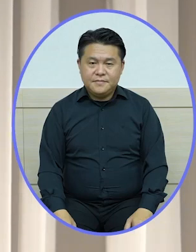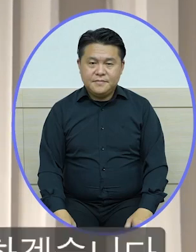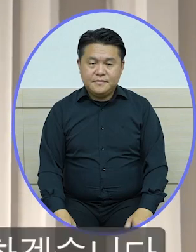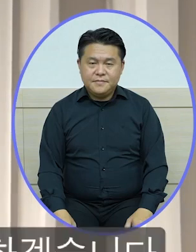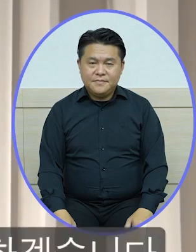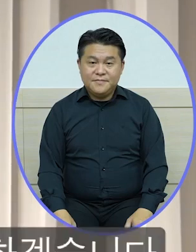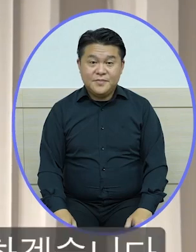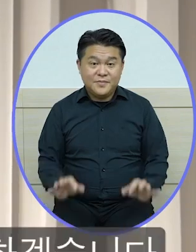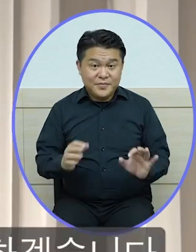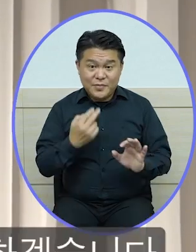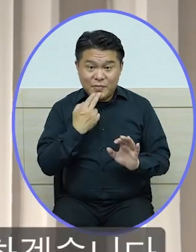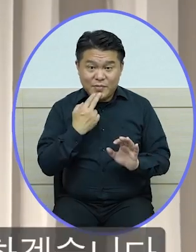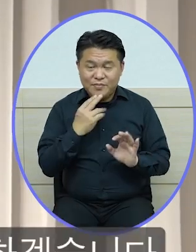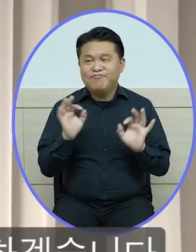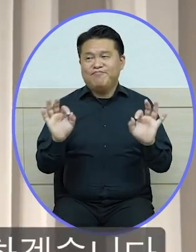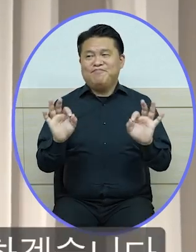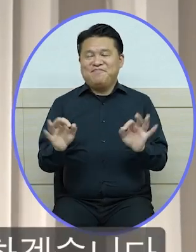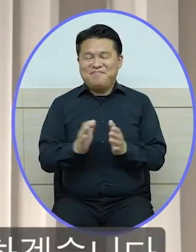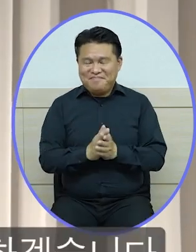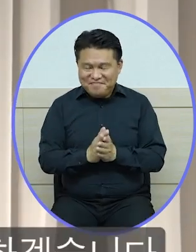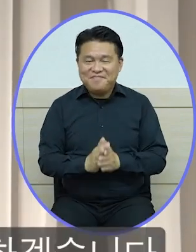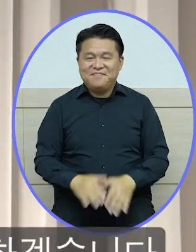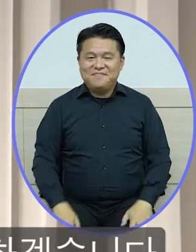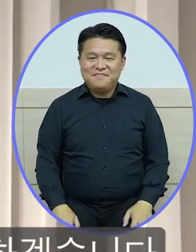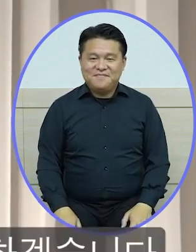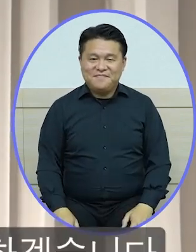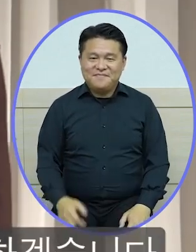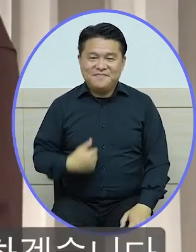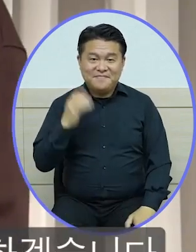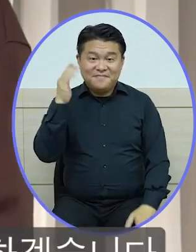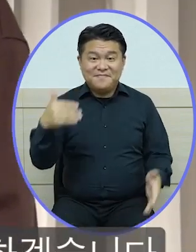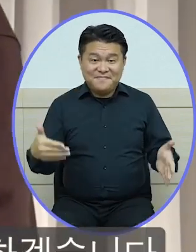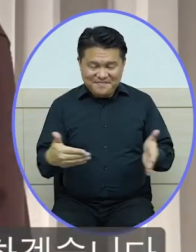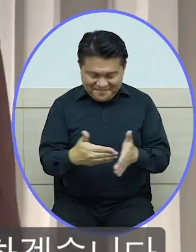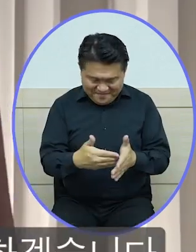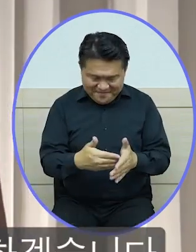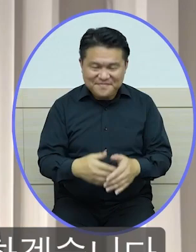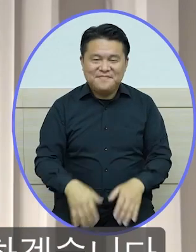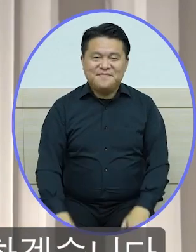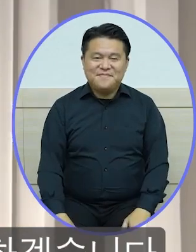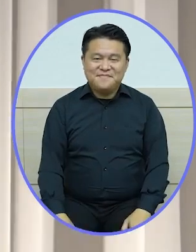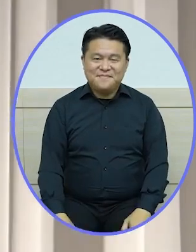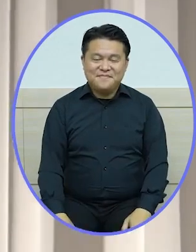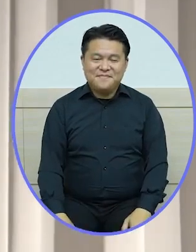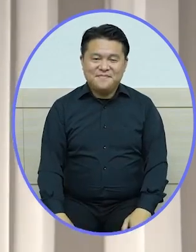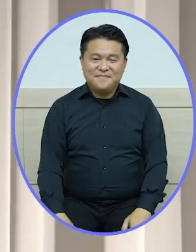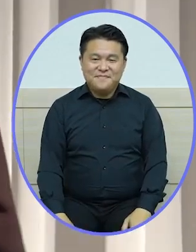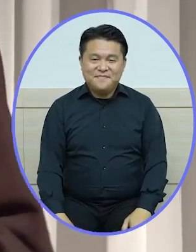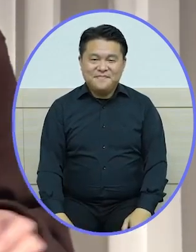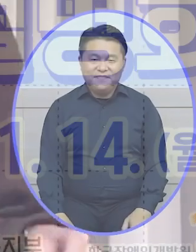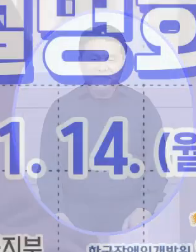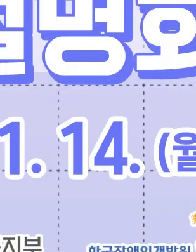네, 그러면 없으신 걸로 해서 이제 저는 발표를 마치도록 하겠습니다.